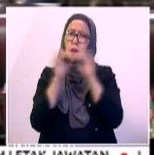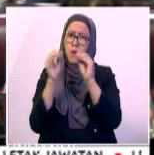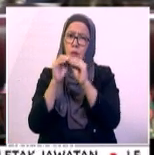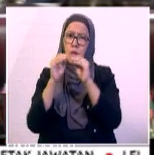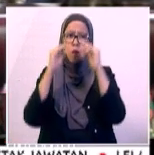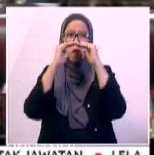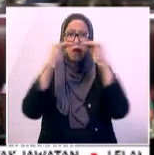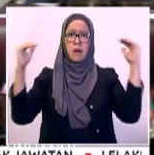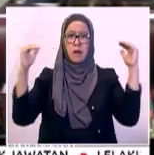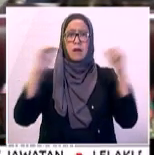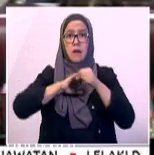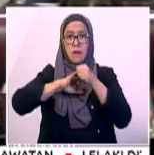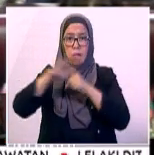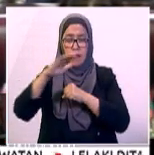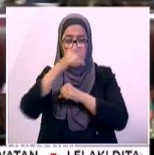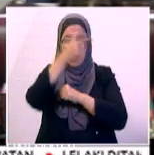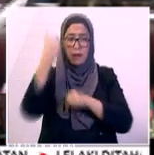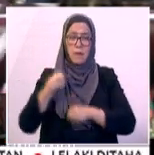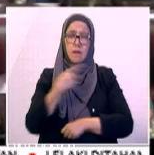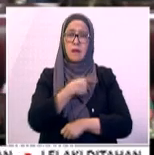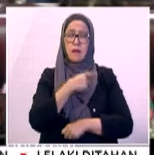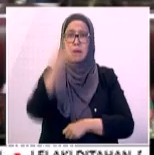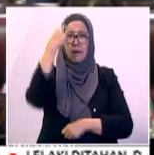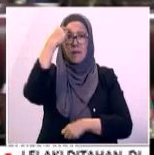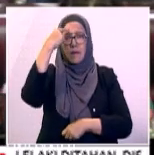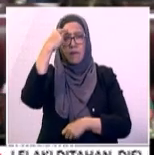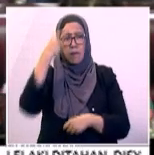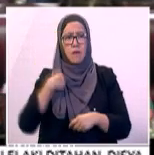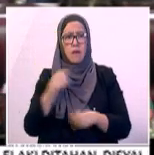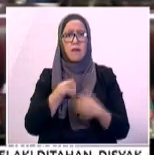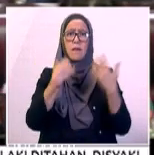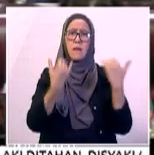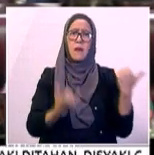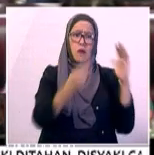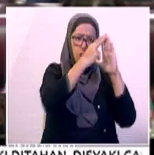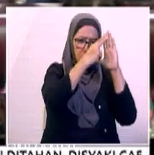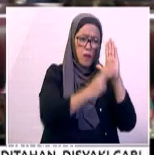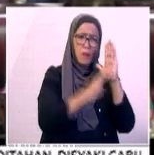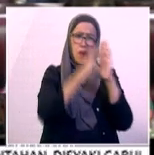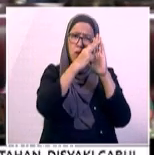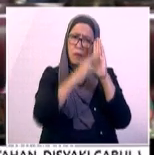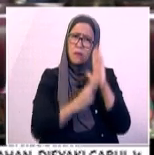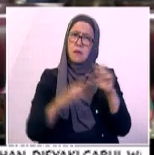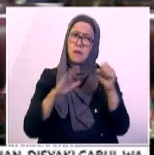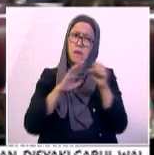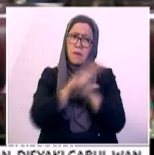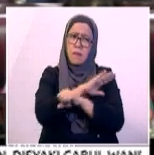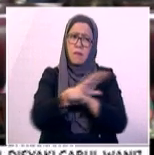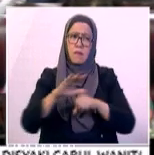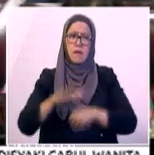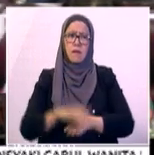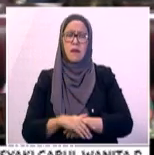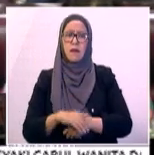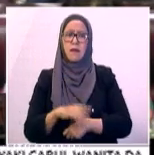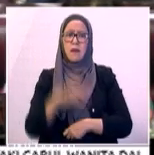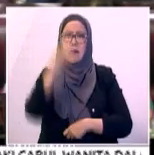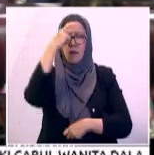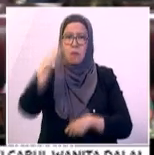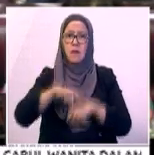lengkap. Kerana kita memikirkan bahawa pada masa ini kita mempunyai undang-undang yang mencukupi untuk dengan izin deal with fake news. Terima